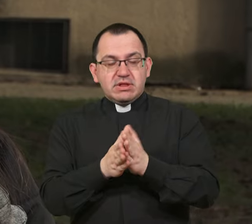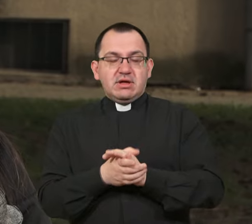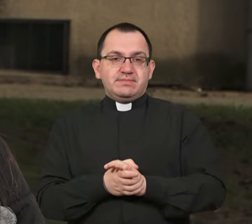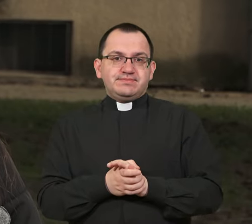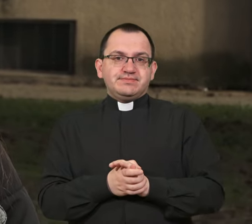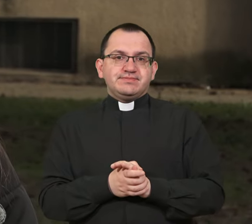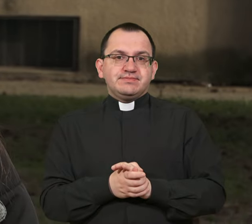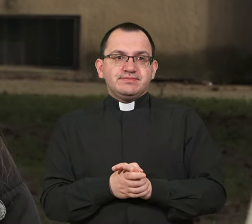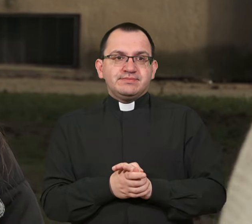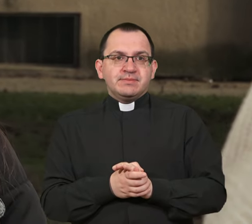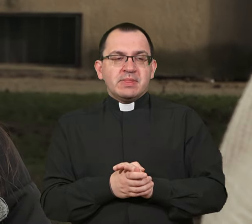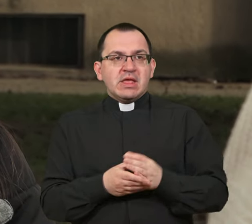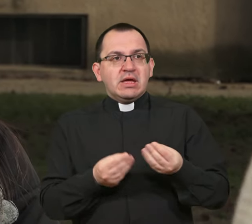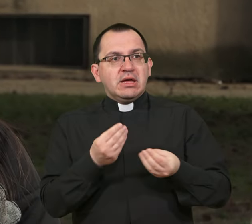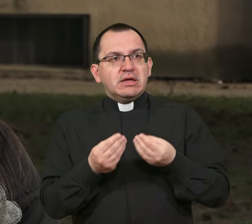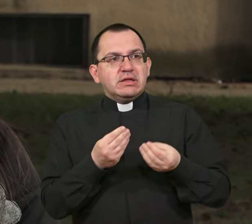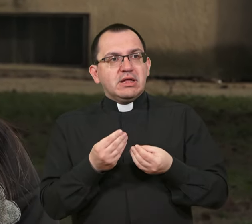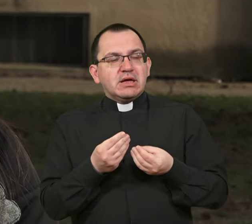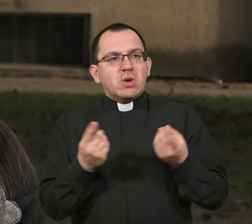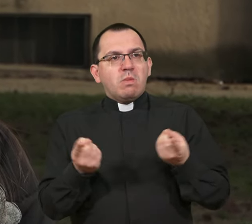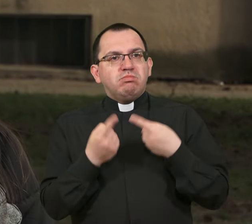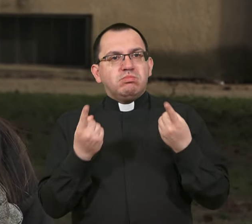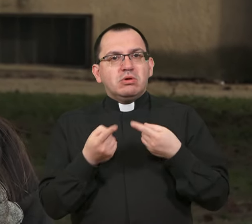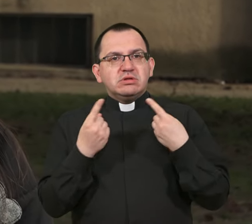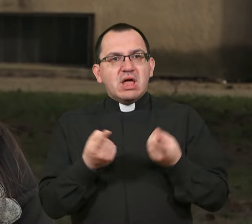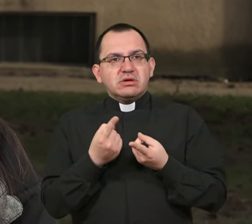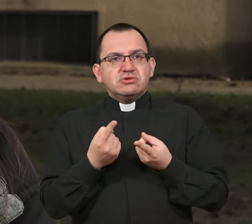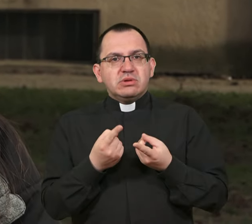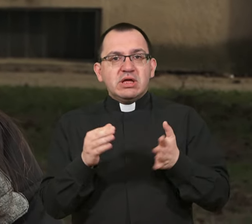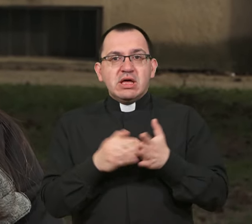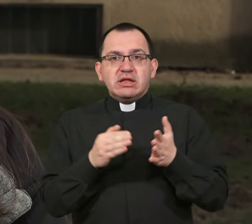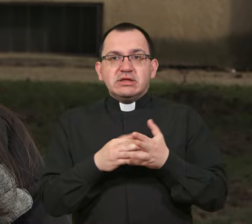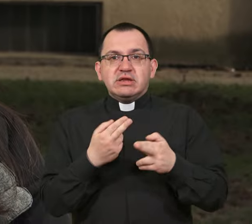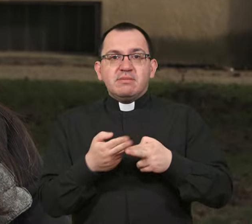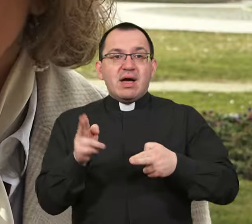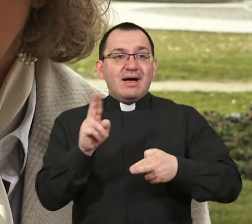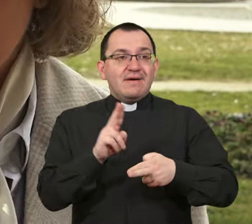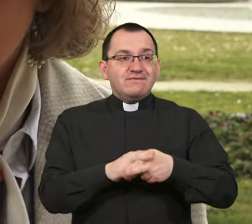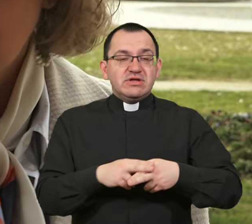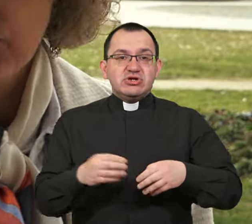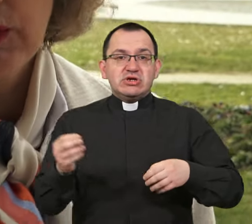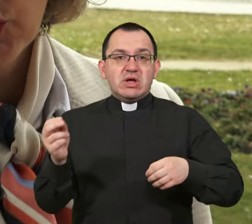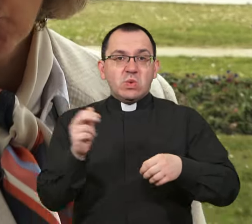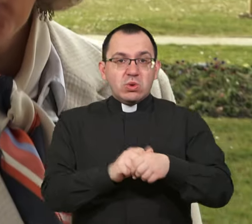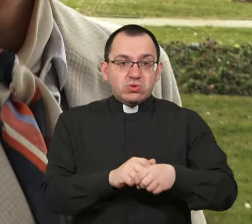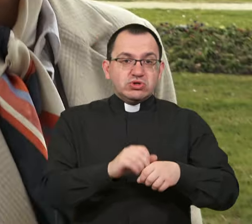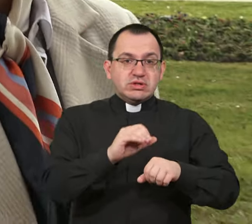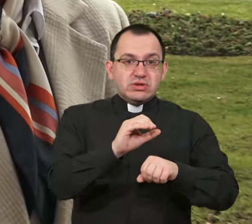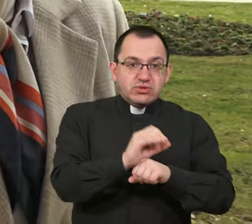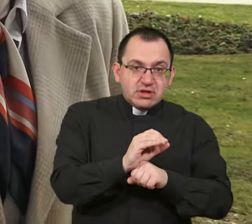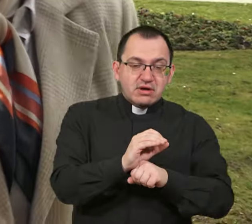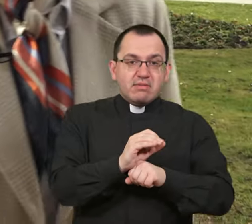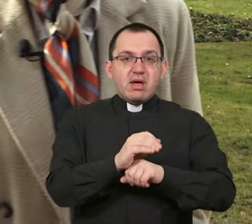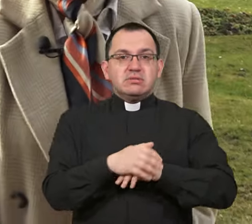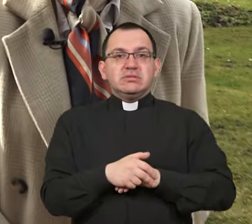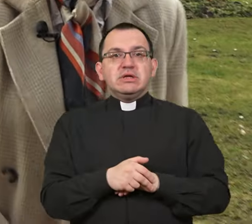Bibliju cjelokupnu i nekako su me više potaknuli da bi trebalo zapravo sudjelovati aktivno u svojoj crkvi, u svojoj župi.